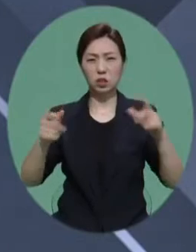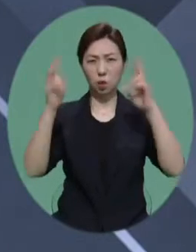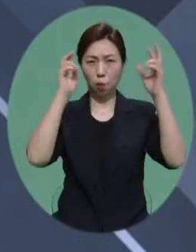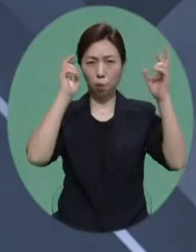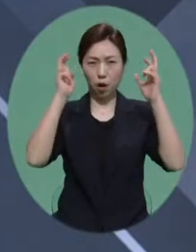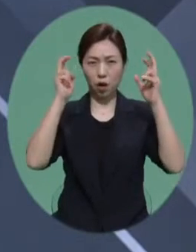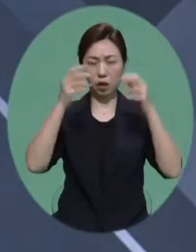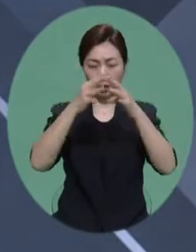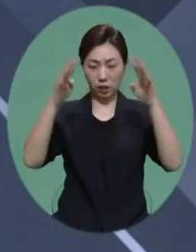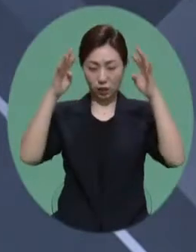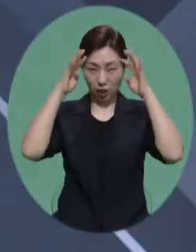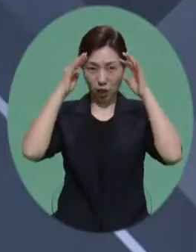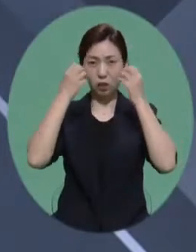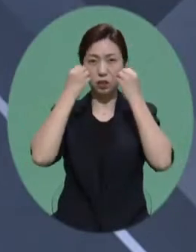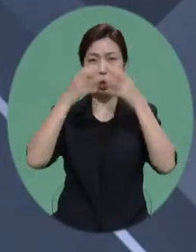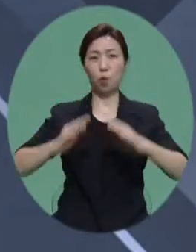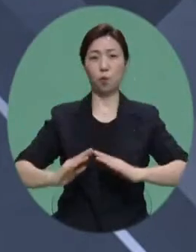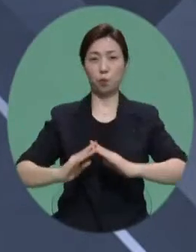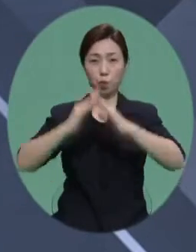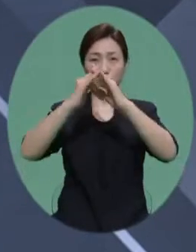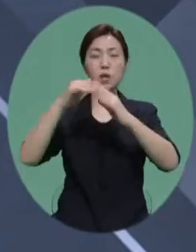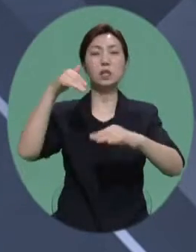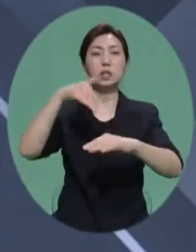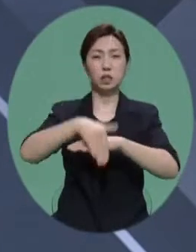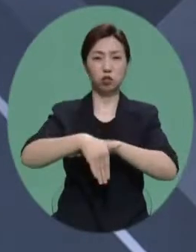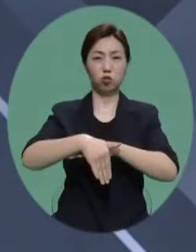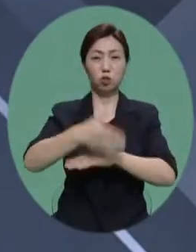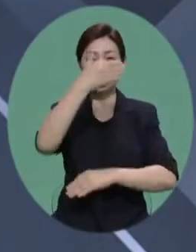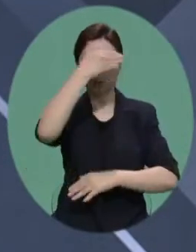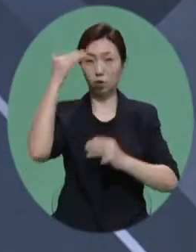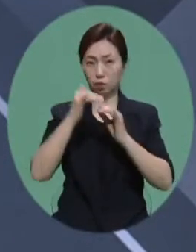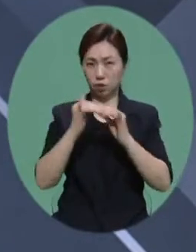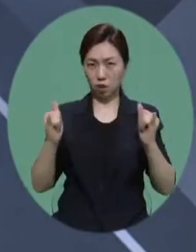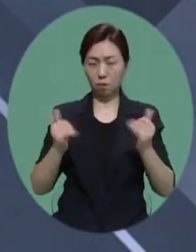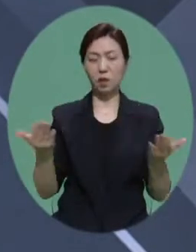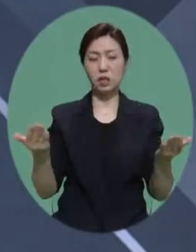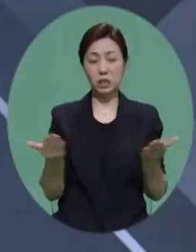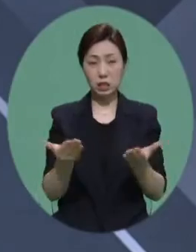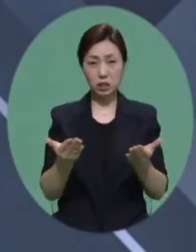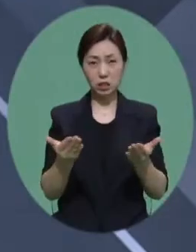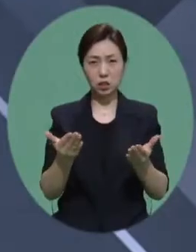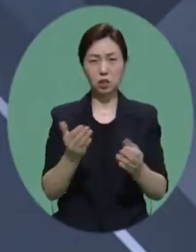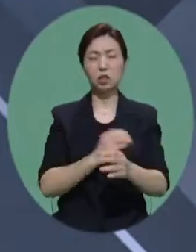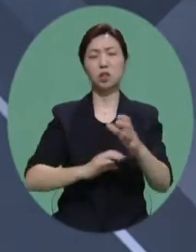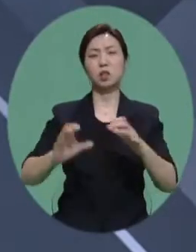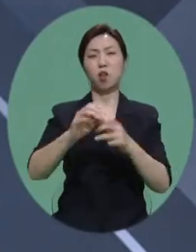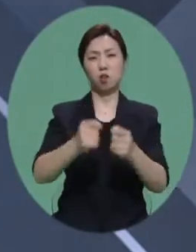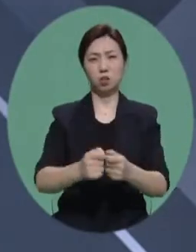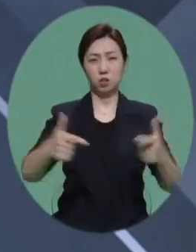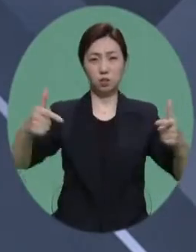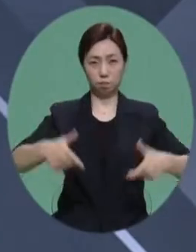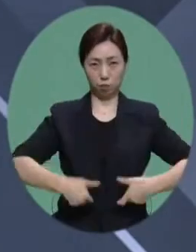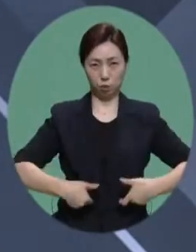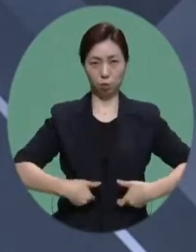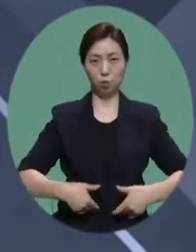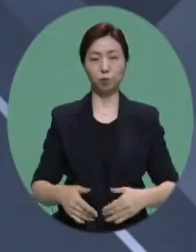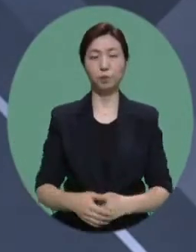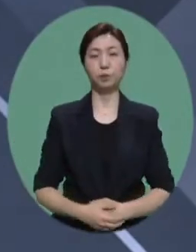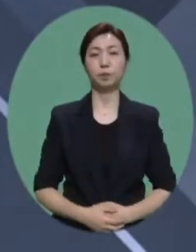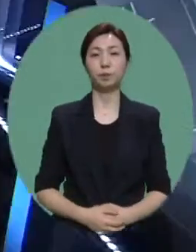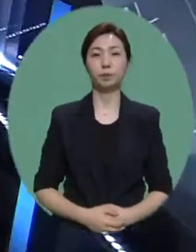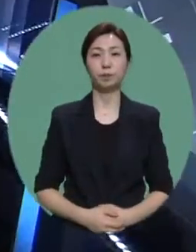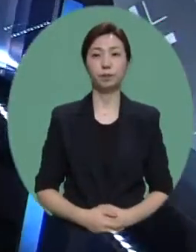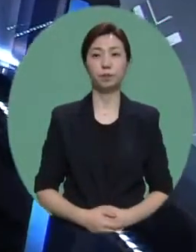만든다든지 이렇게 해서 청년들의 그 일자리를 좀 만들어 내야 됩니다 그리고